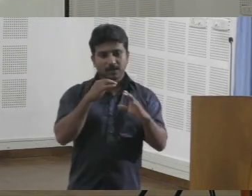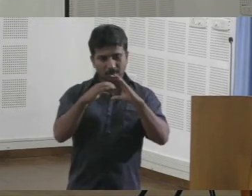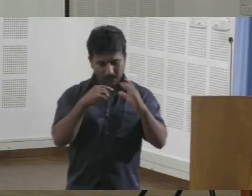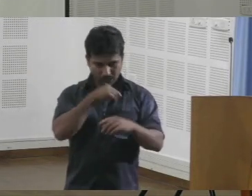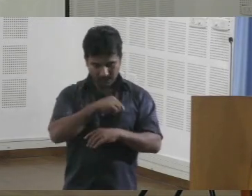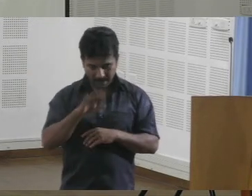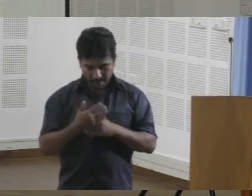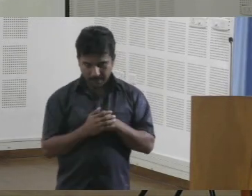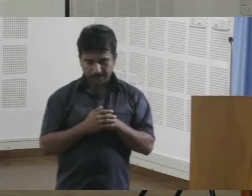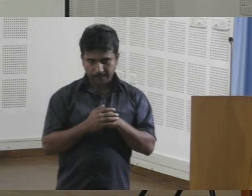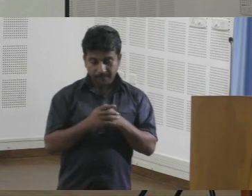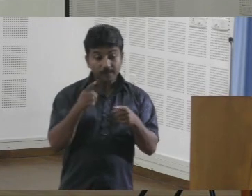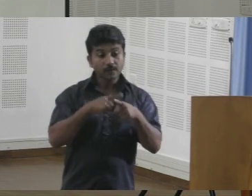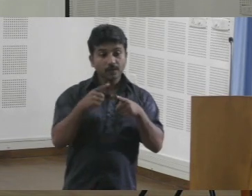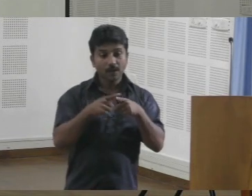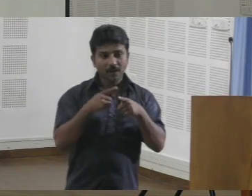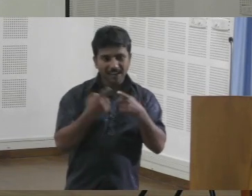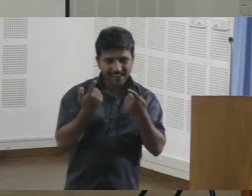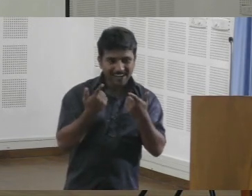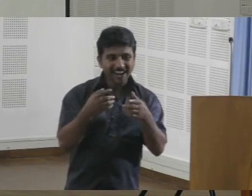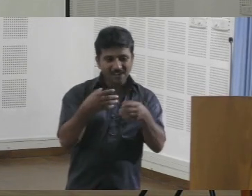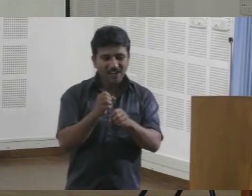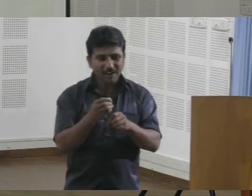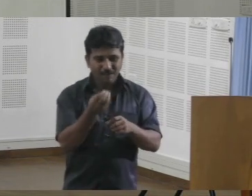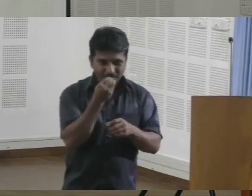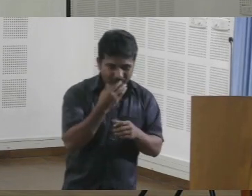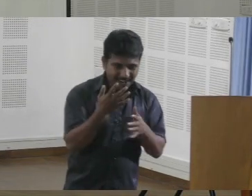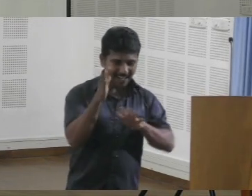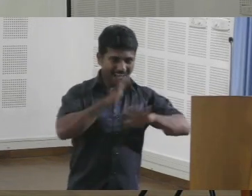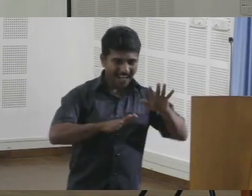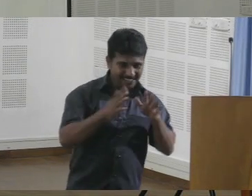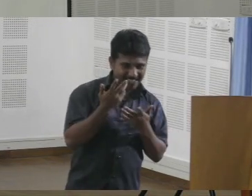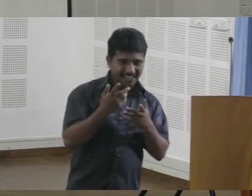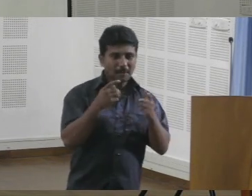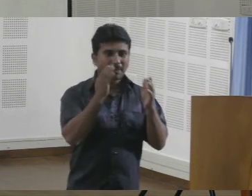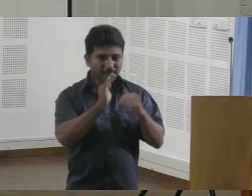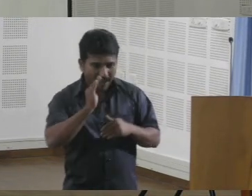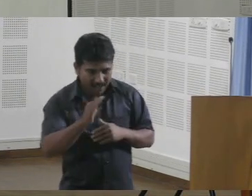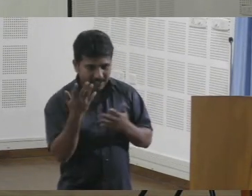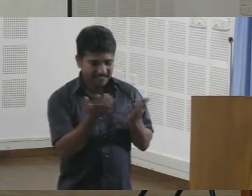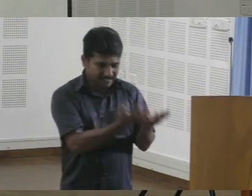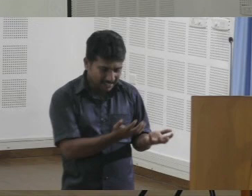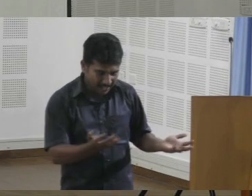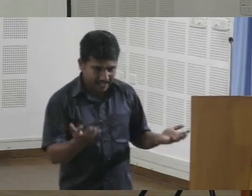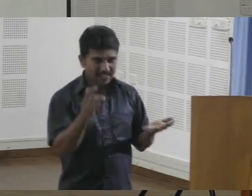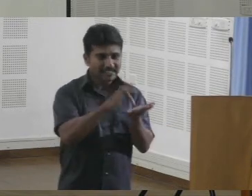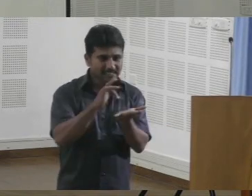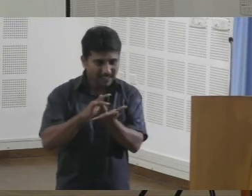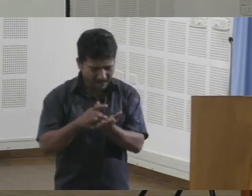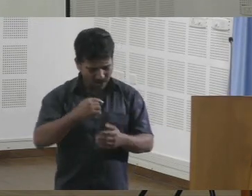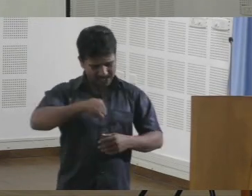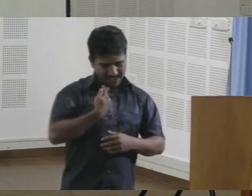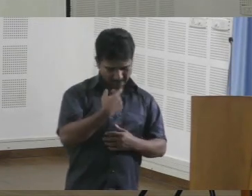വേ, ദ ഡിഫറെൻറ്റ് തിങ്സ്, ഫുഡ്, ആക്ഷൻസ്, റൈംസ്, തിങ്സ്, പ്ലേസസ് ആൻഡ് അബൌട്ട്